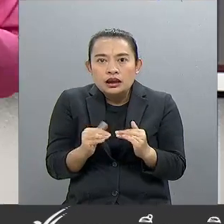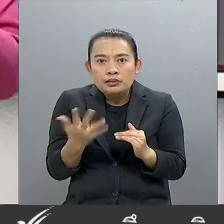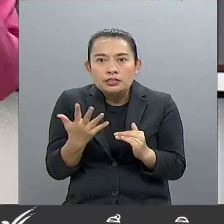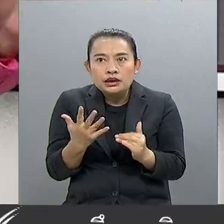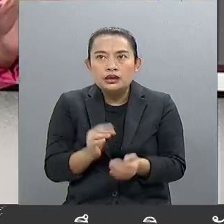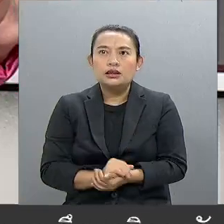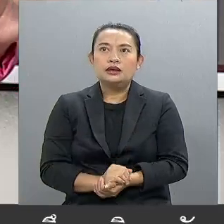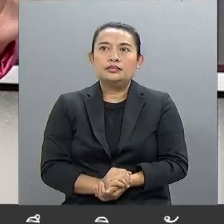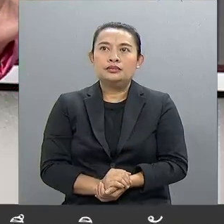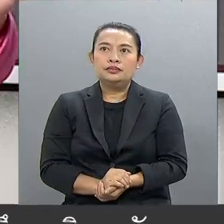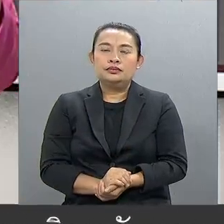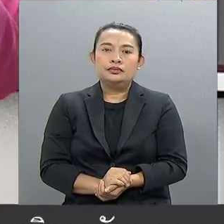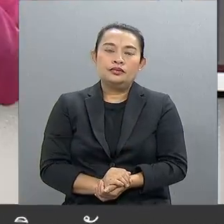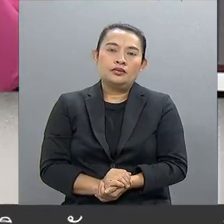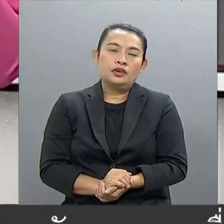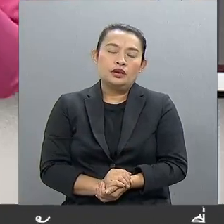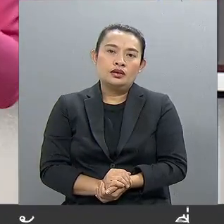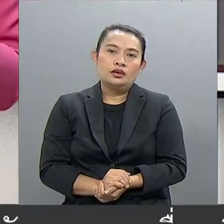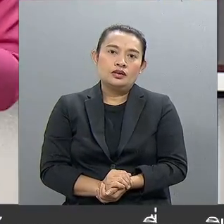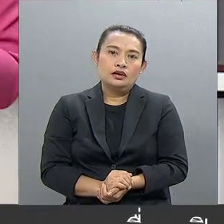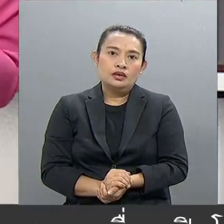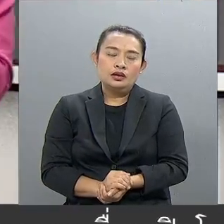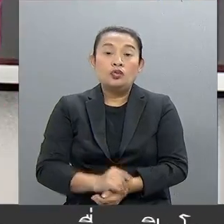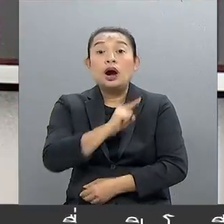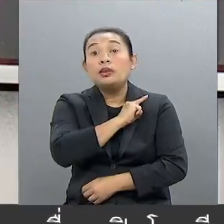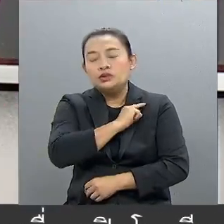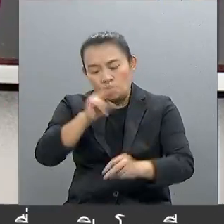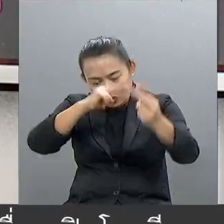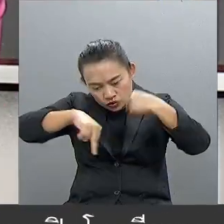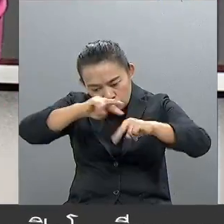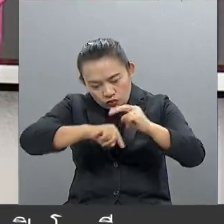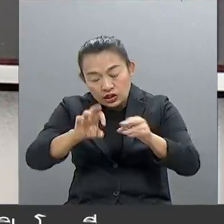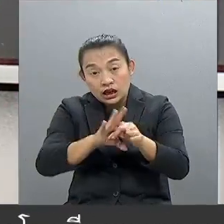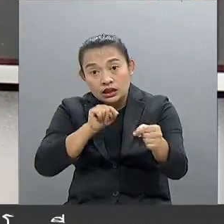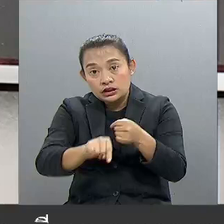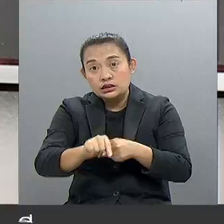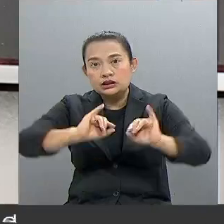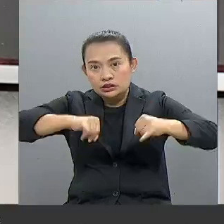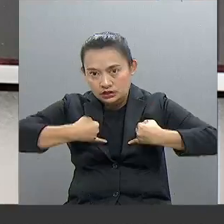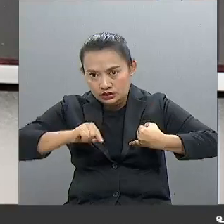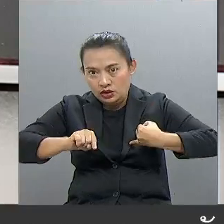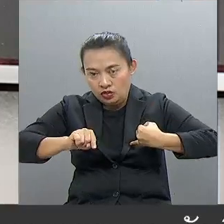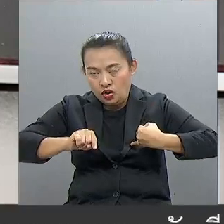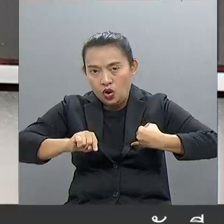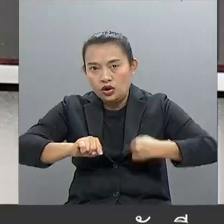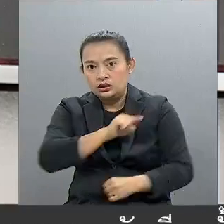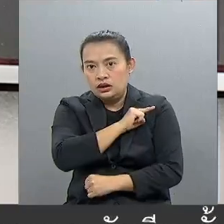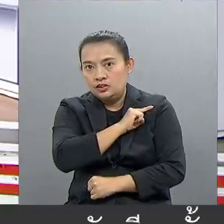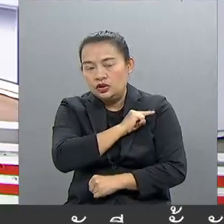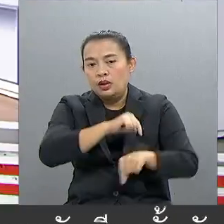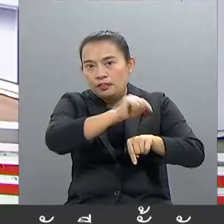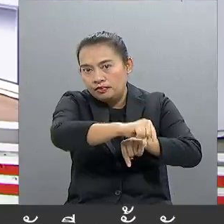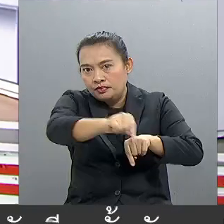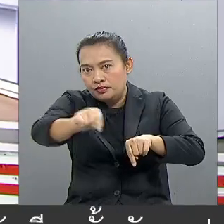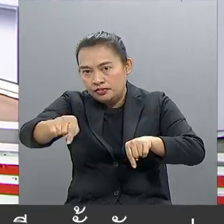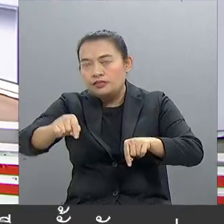และหน้าที่ในการดูแลสาธารณูปโภคก็อยู่ที่หน่วยงานท้องถิ่นหรือว่าเจ้าของสิ่งสาธารณูปโภคนั้นๆแหละค่ะคุณผู้ชมน้องปร